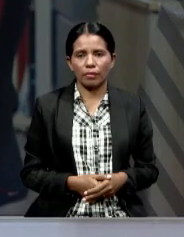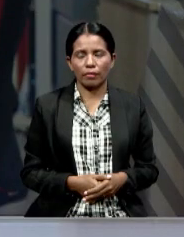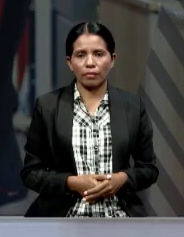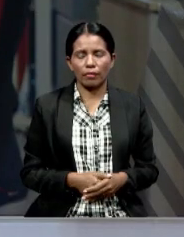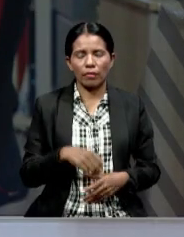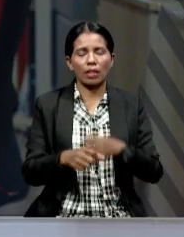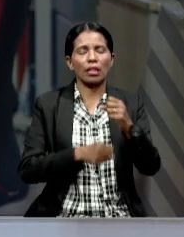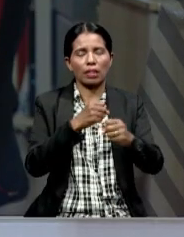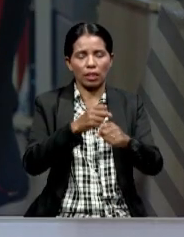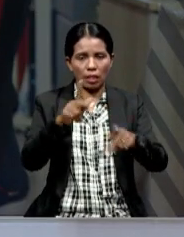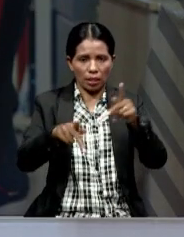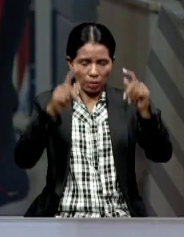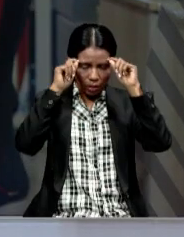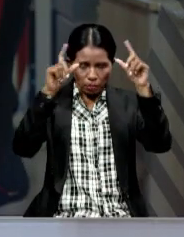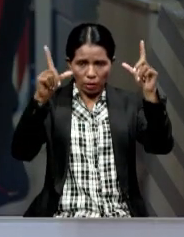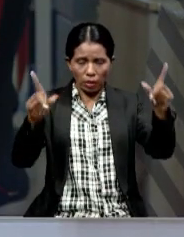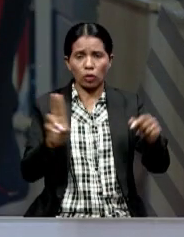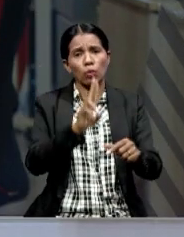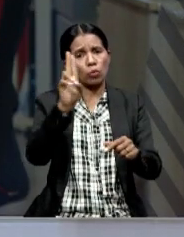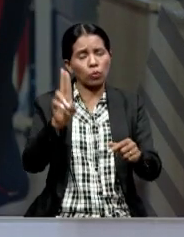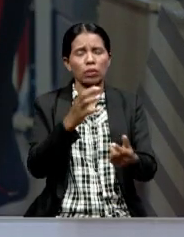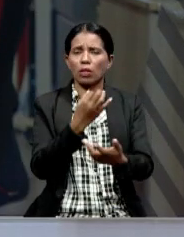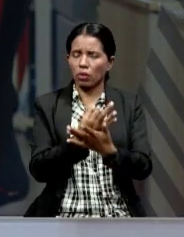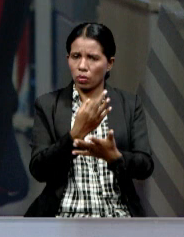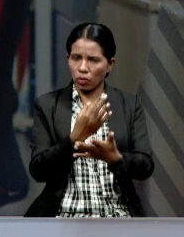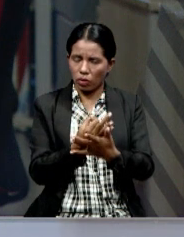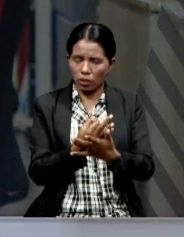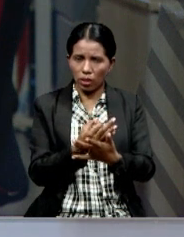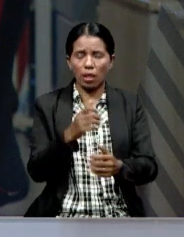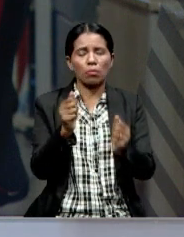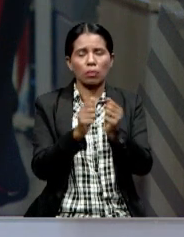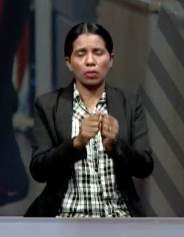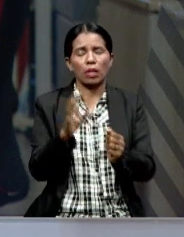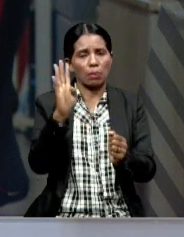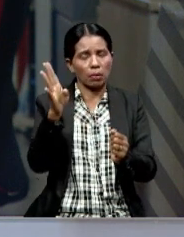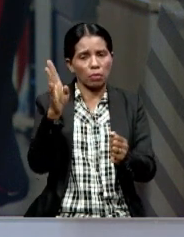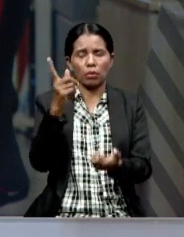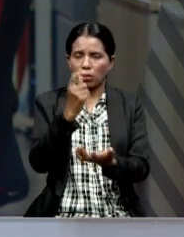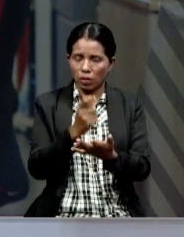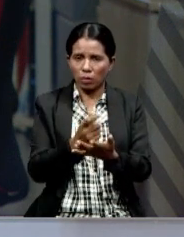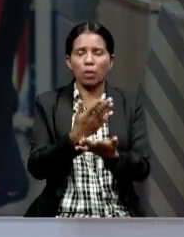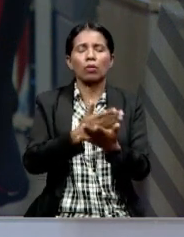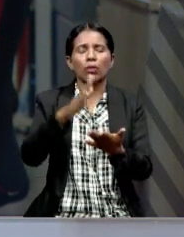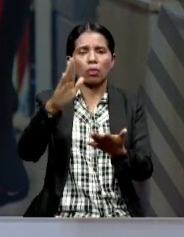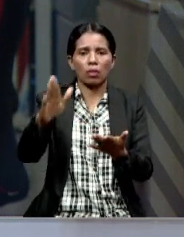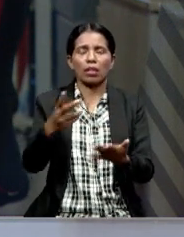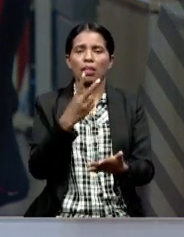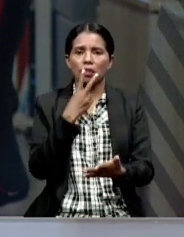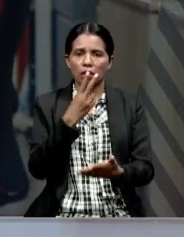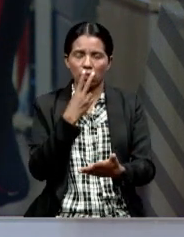Kada tinang populasaun Timor-Leste gasta osan tokong hatun resing huli sosa tabaku.